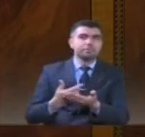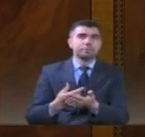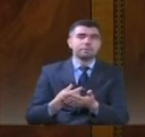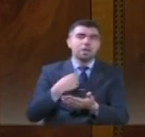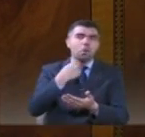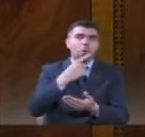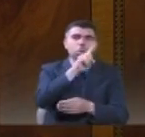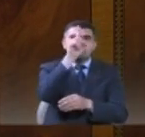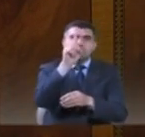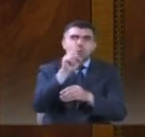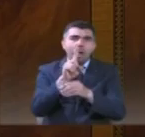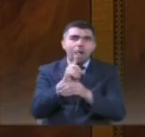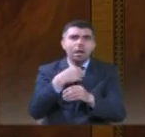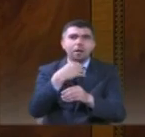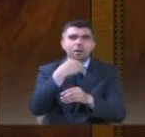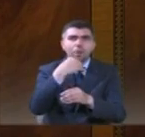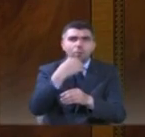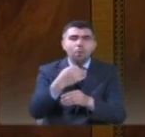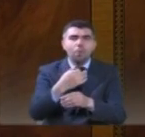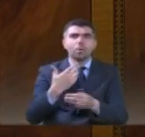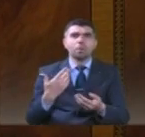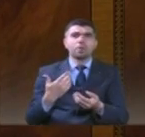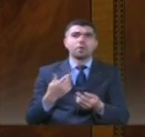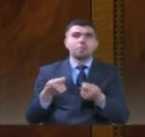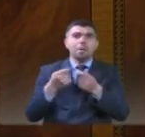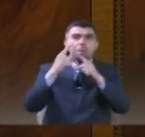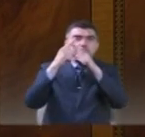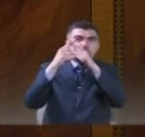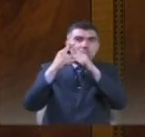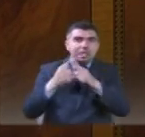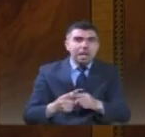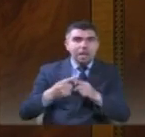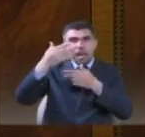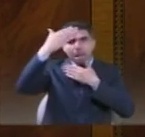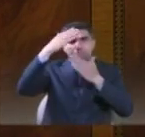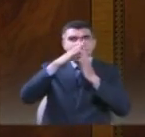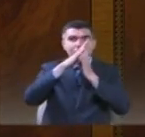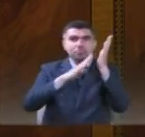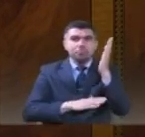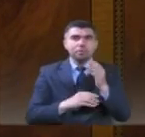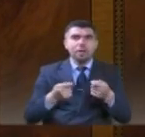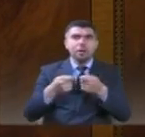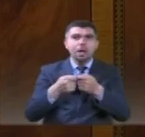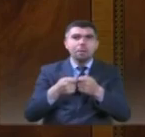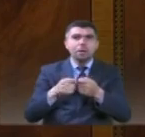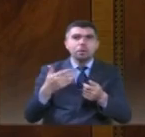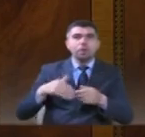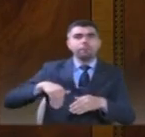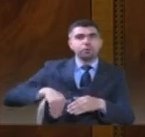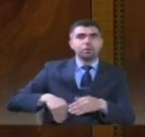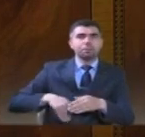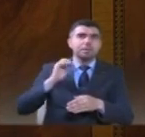كنتسائل واش كاين شي إخوان هنا كيعتقدوا باللي الميزانية ديال المغرب راه موجودة في الجيب ديال عبد الإله بن